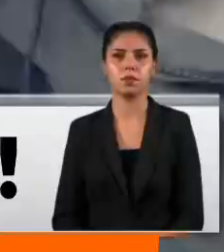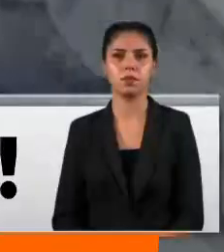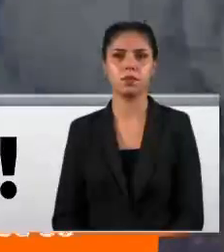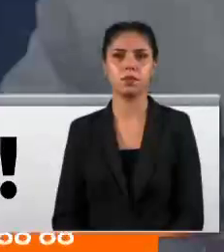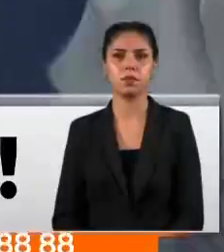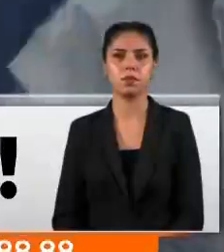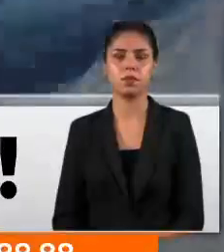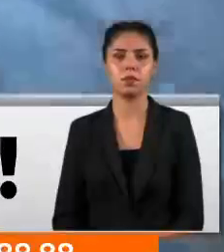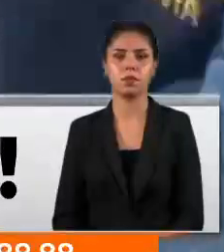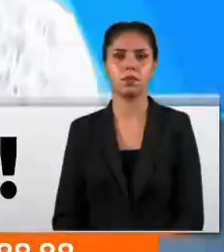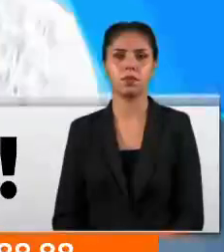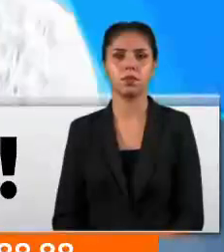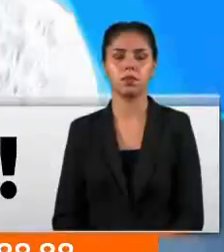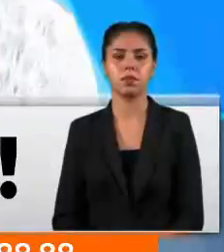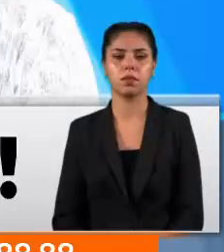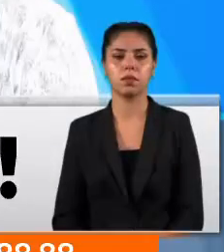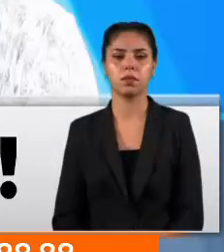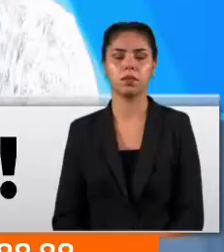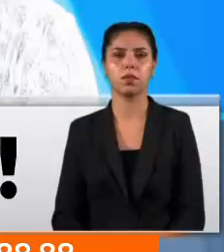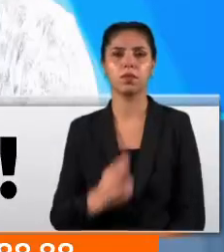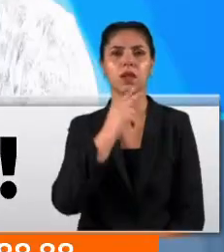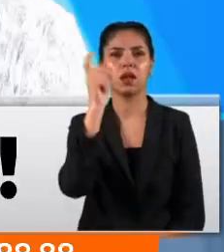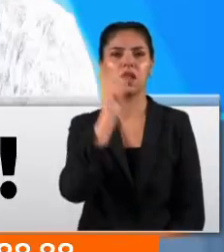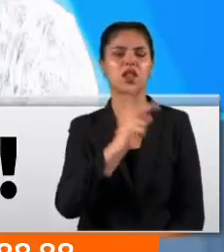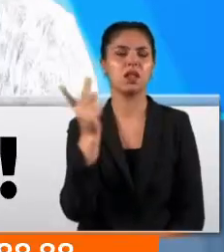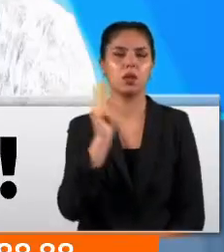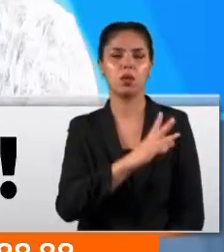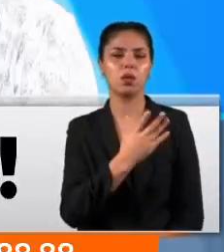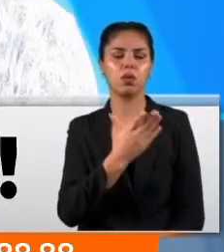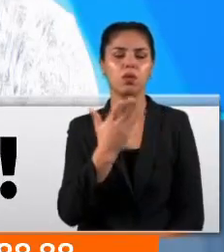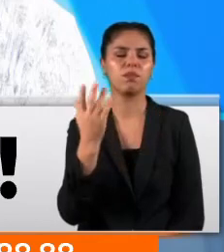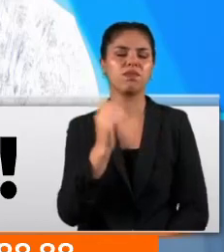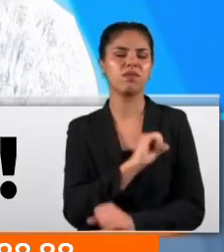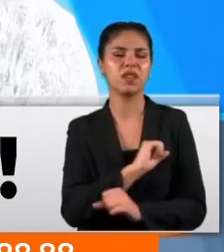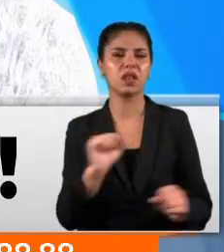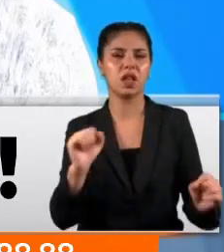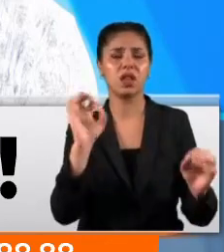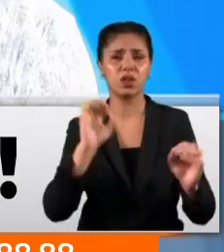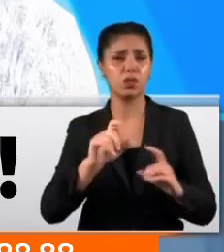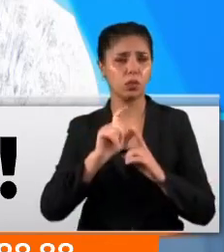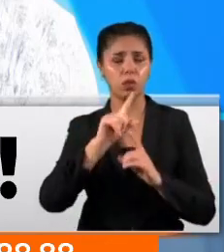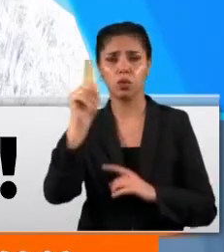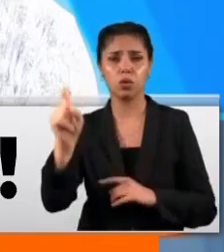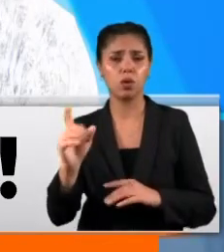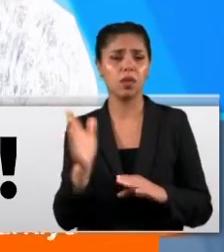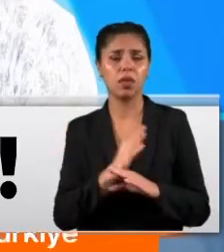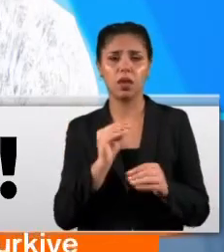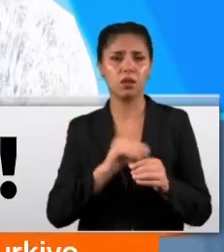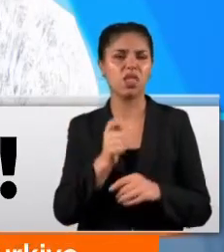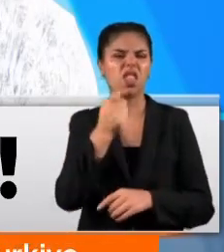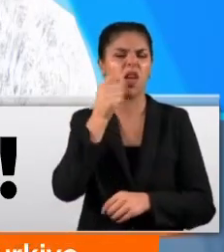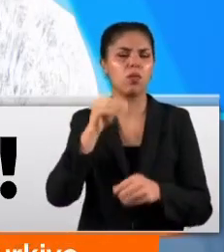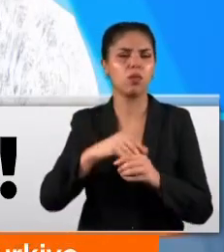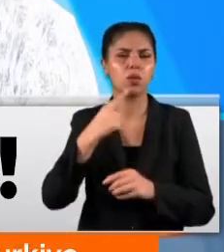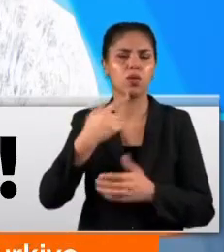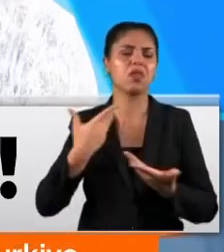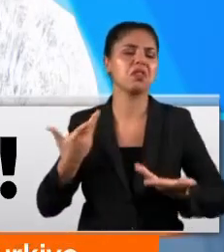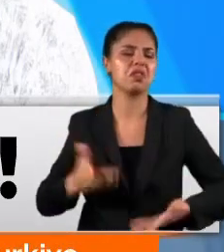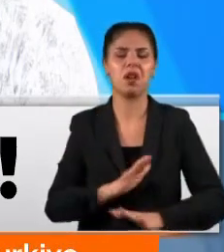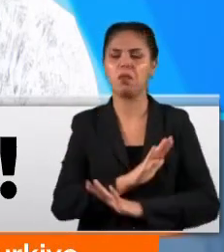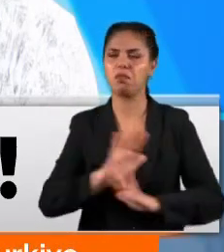Tayfur Bey? Tamam. Bir kadıncağız daha gitti. Yok yere. Şimdi soruyorsun ne için? Namus için. Hiç kabul